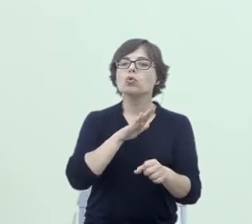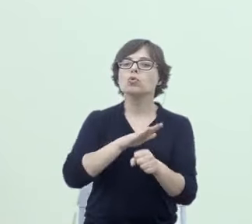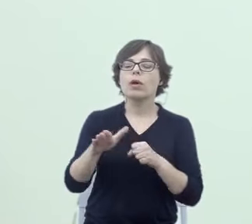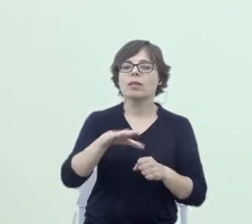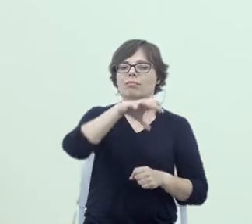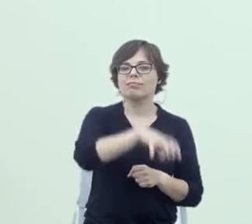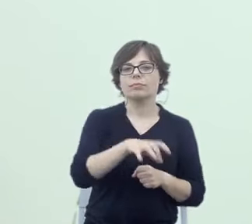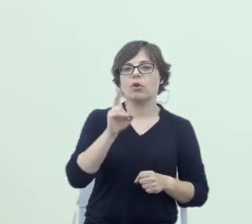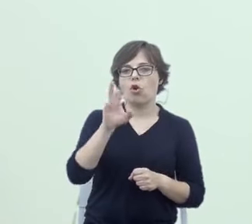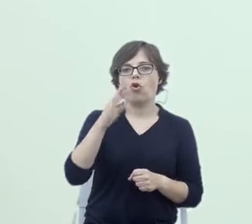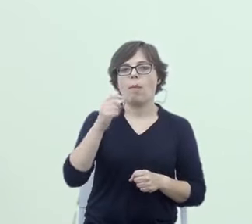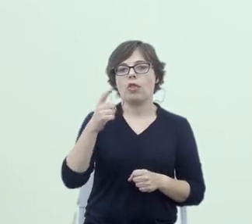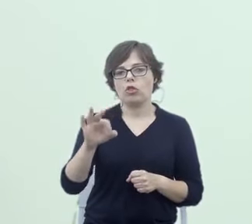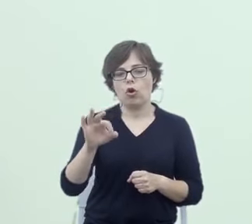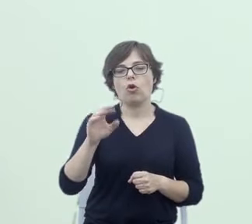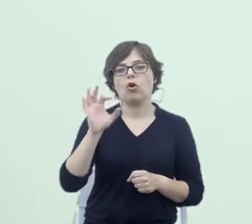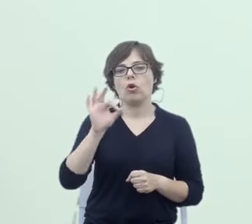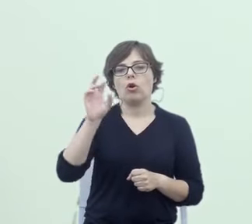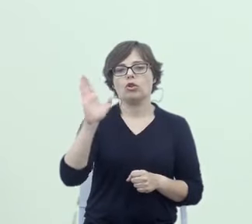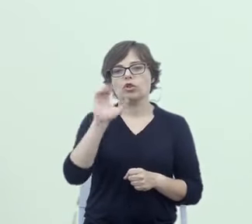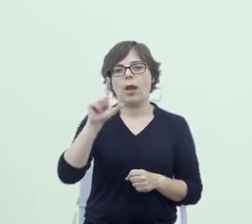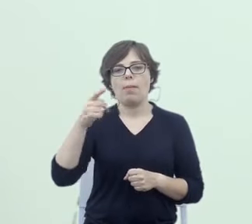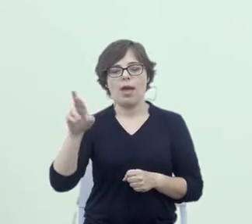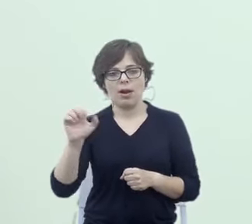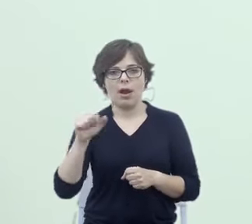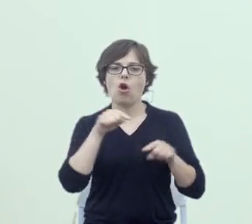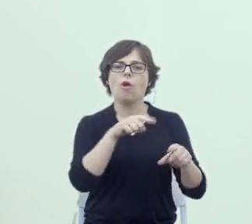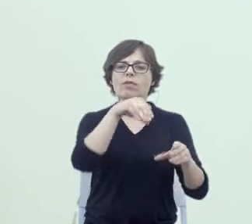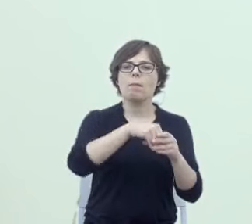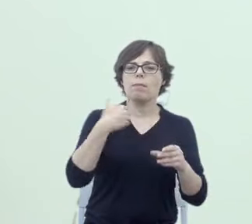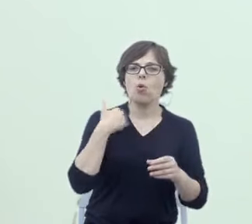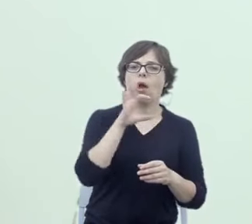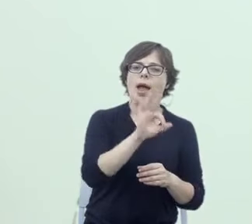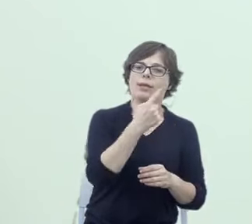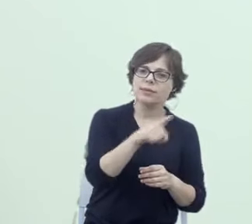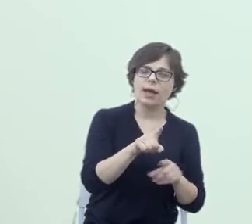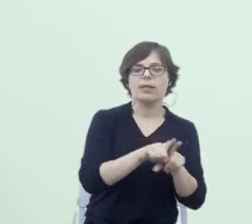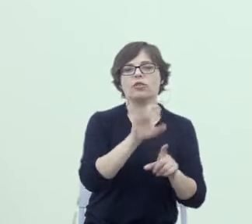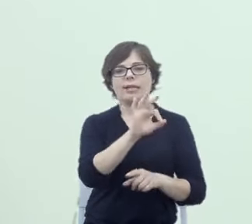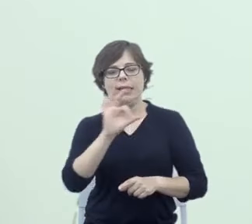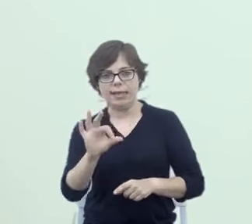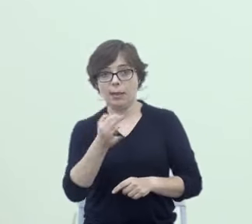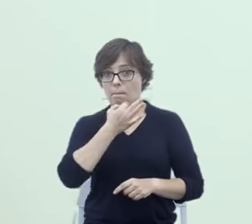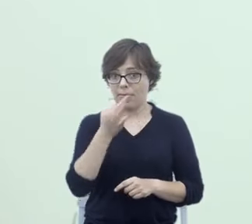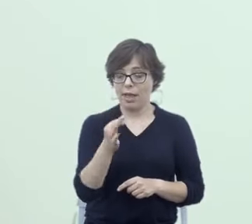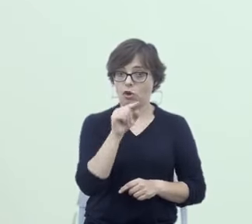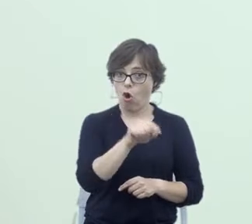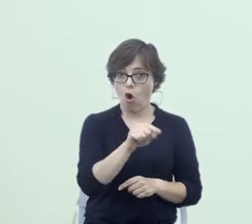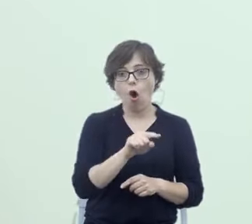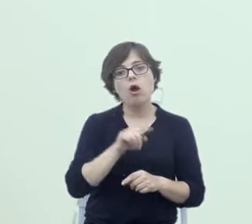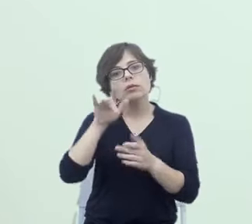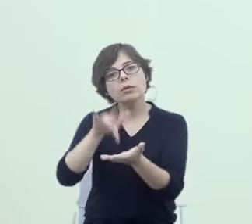Schapera, SS-SD, tak, to była formacja. Czy oni byli w Jedwabnem na przykład przed